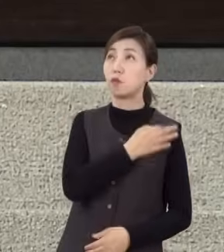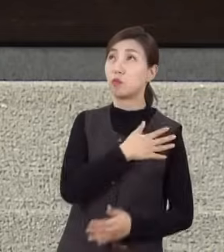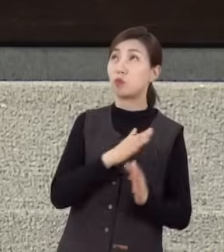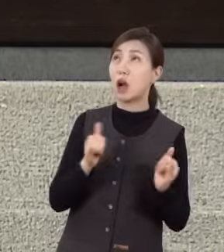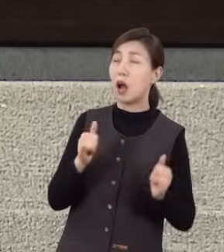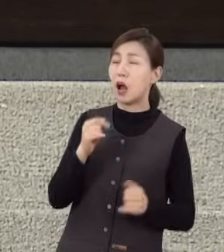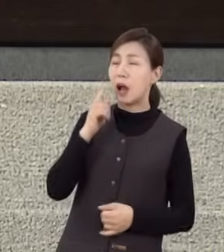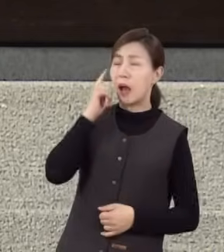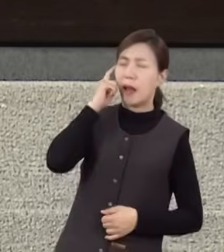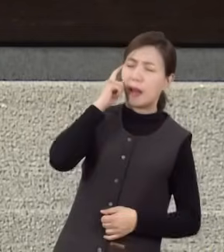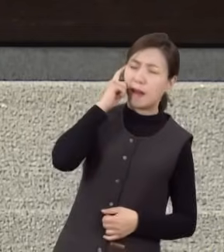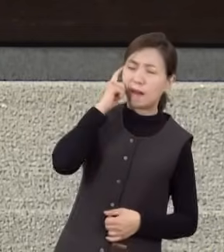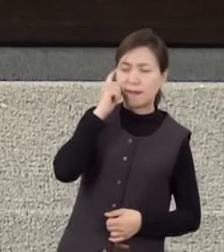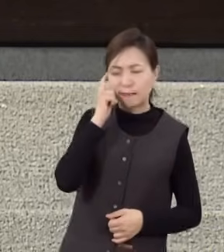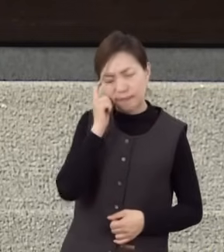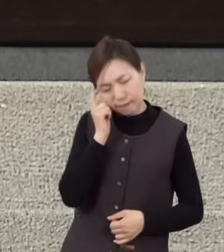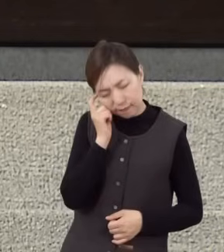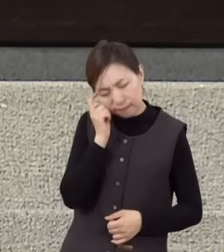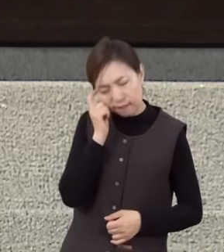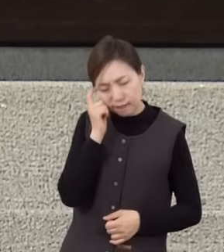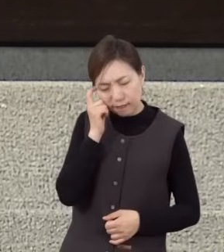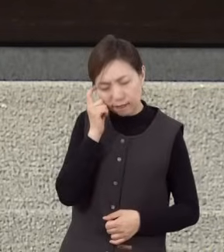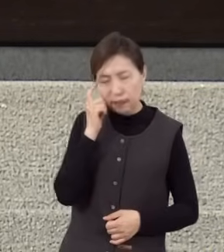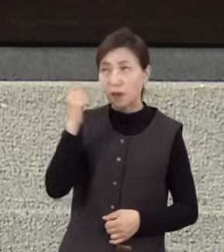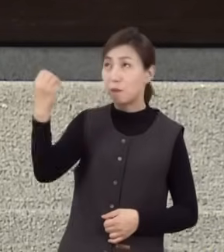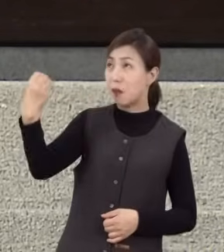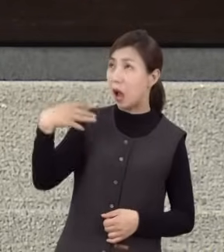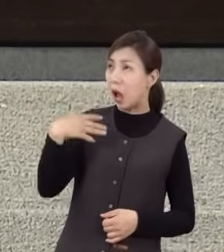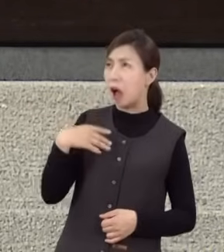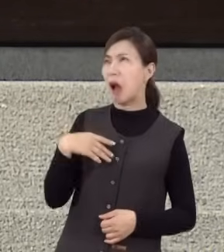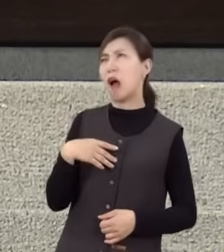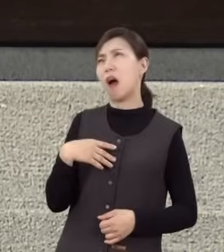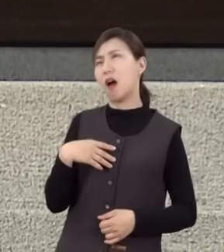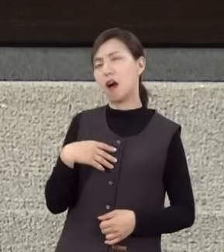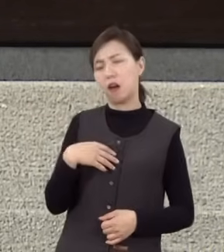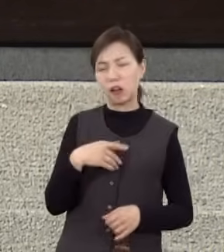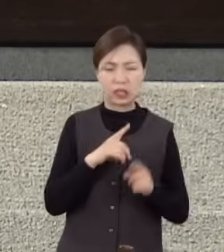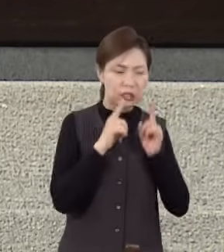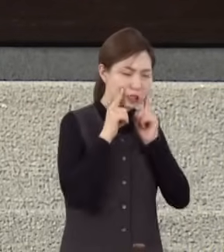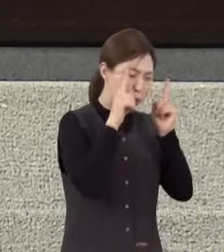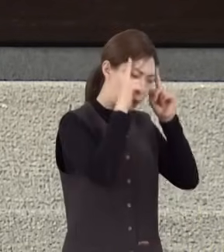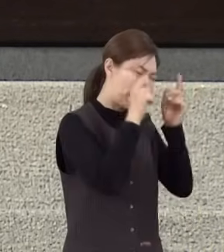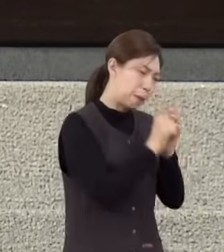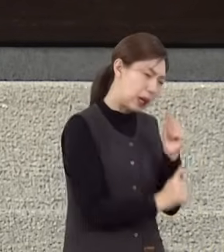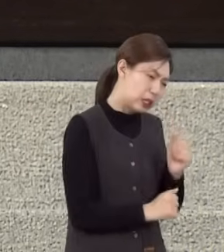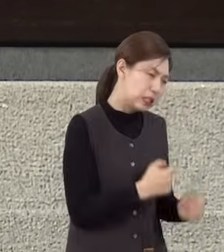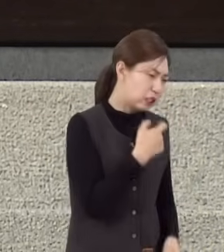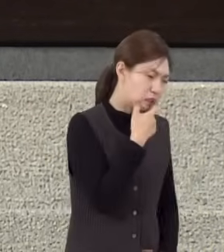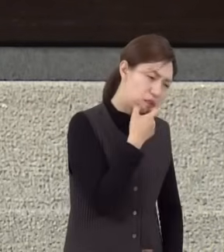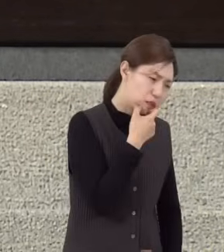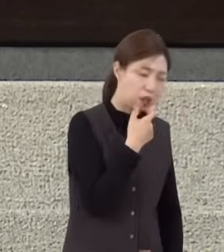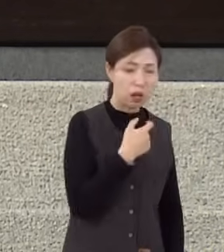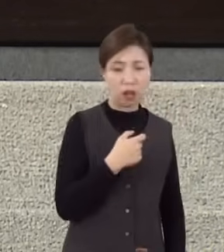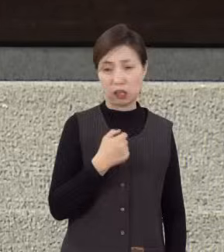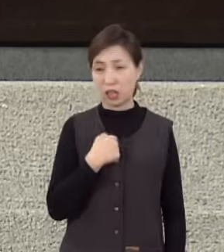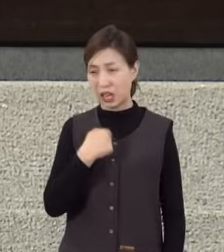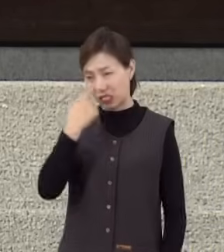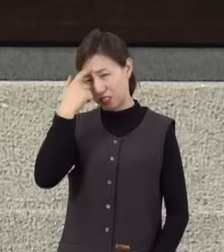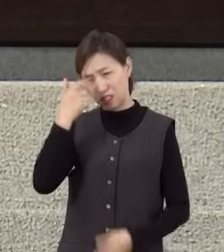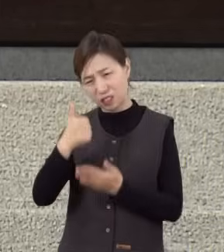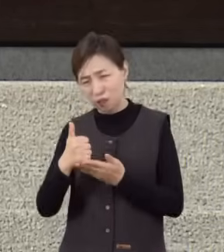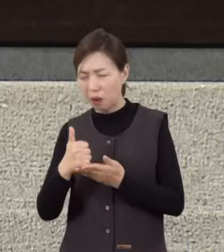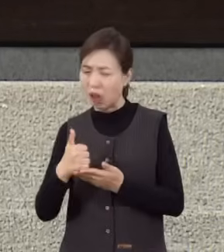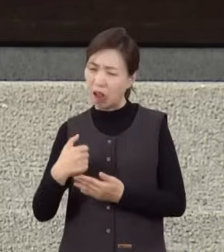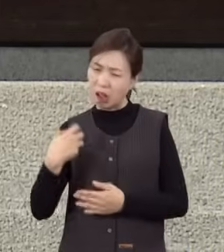그때 장자가, 그 부자가 딱 생각이 든 게, 아씨, 지옥에 떨어지는 싫고, 아씨, 머리